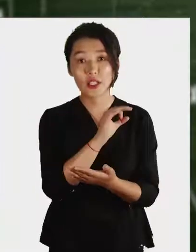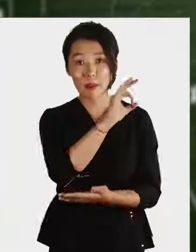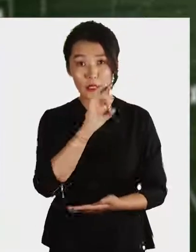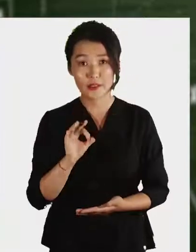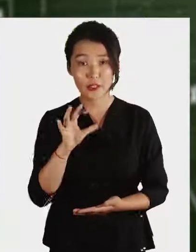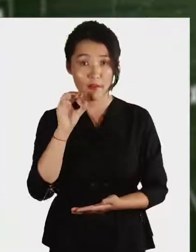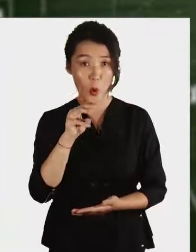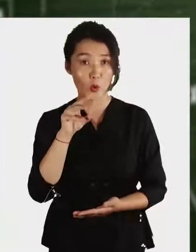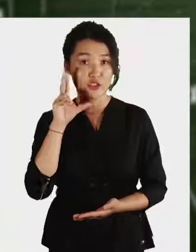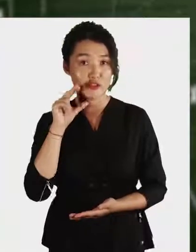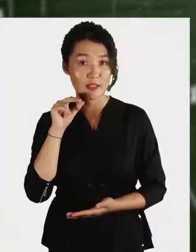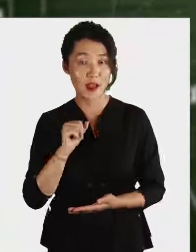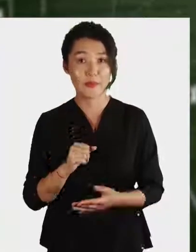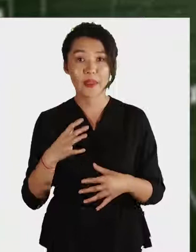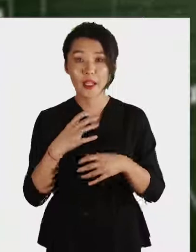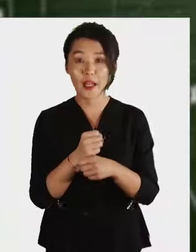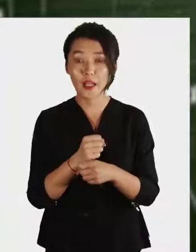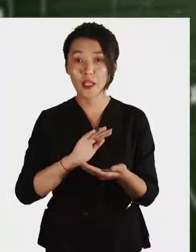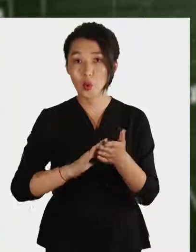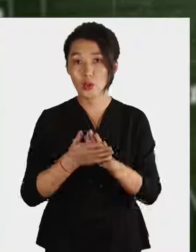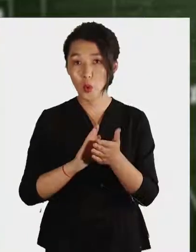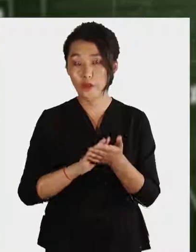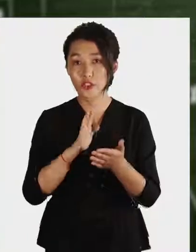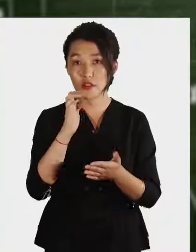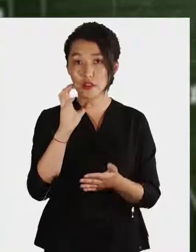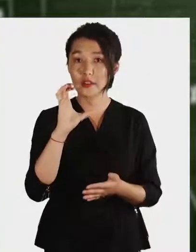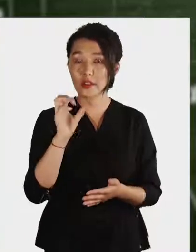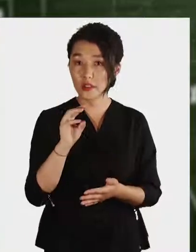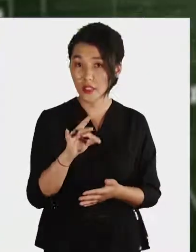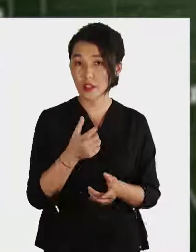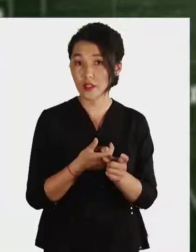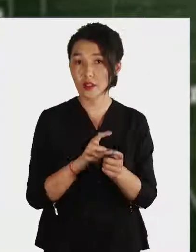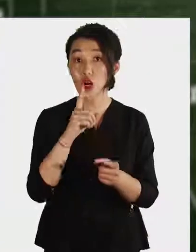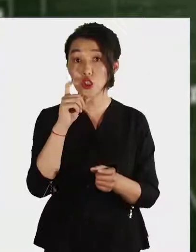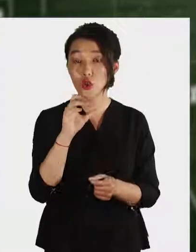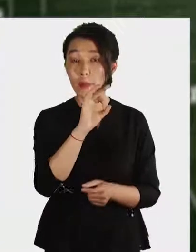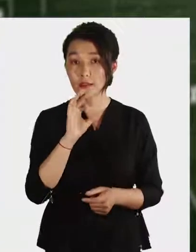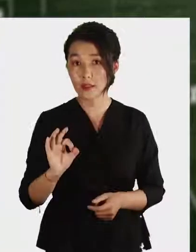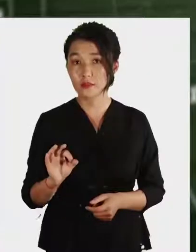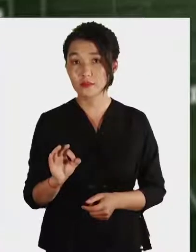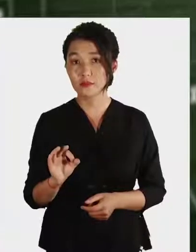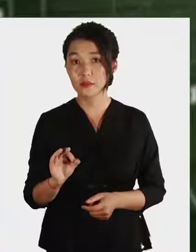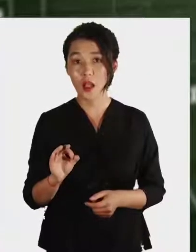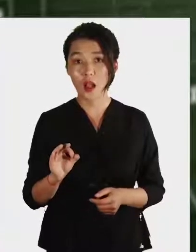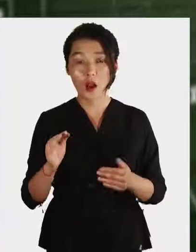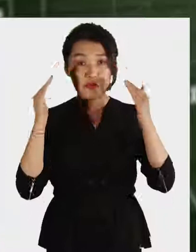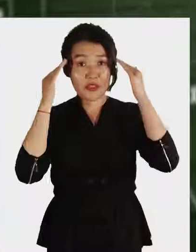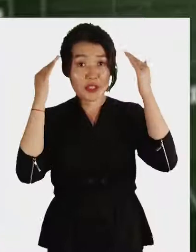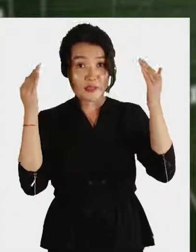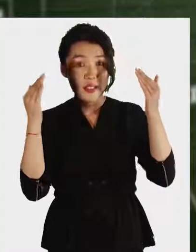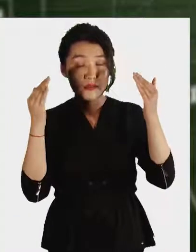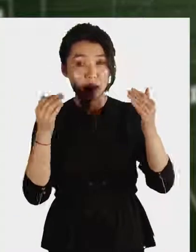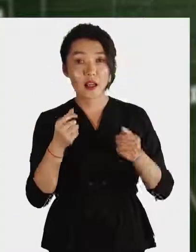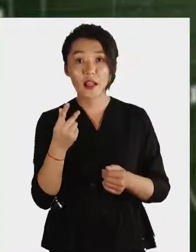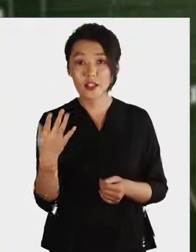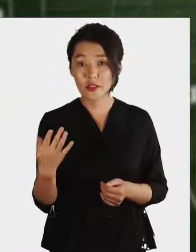от числа. Краткое условие. 400 страниц – это 100%. И неизвестное количество страниц